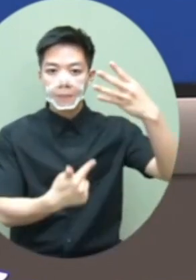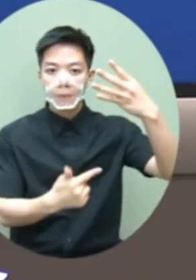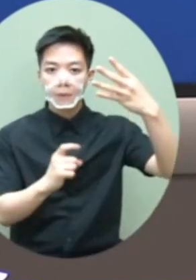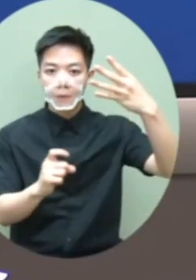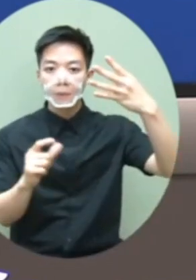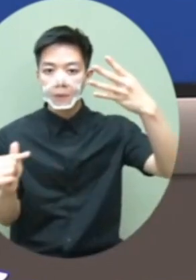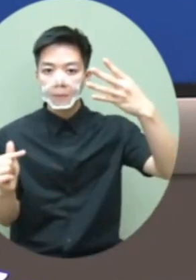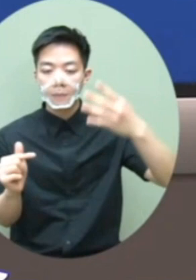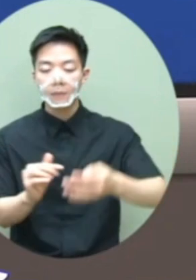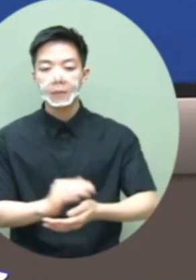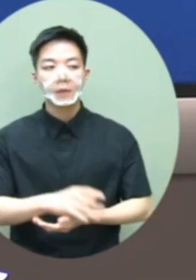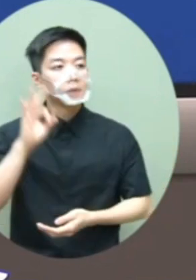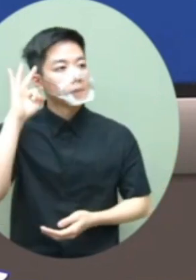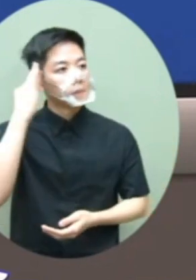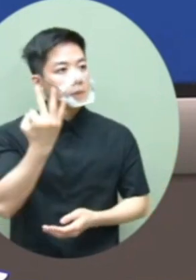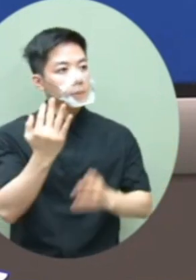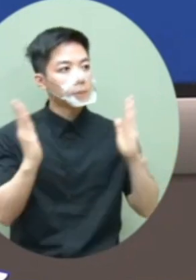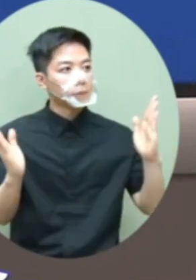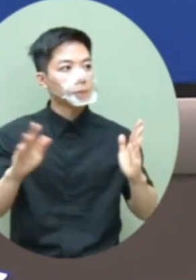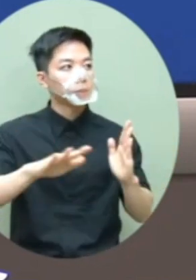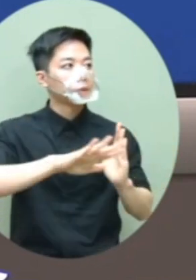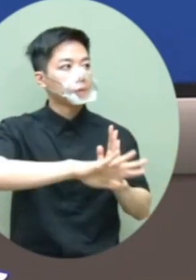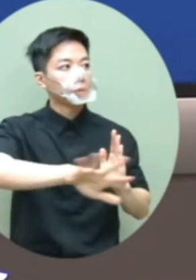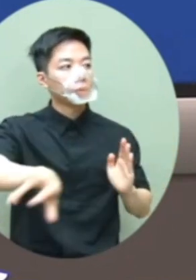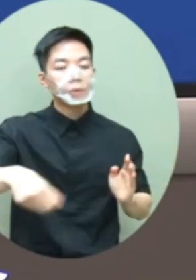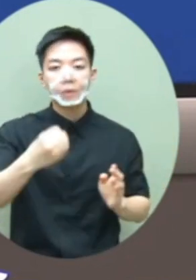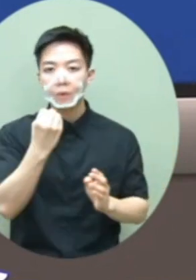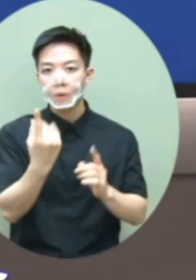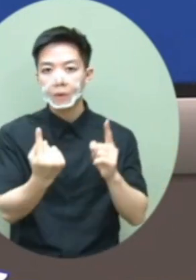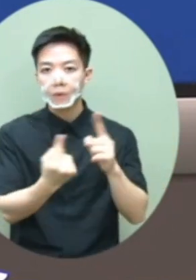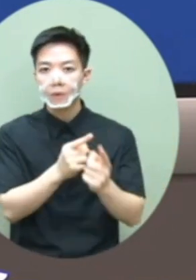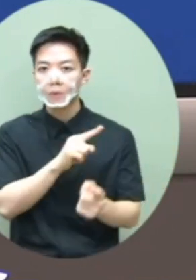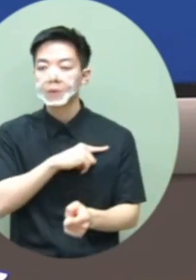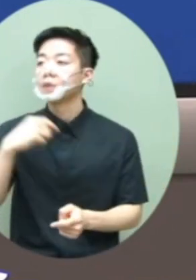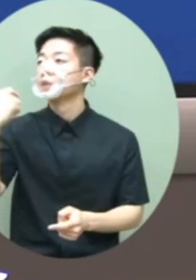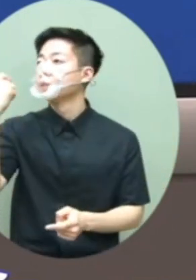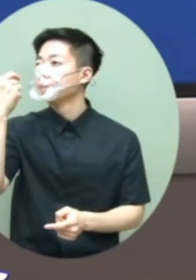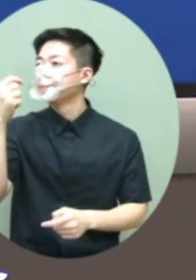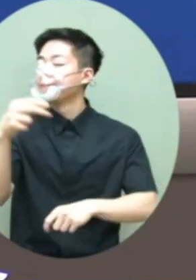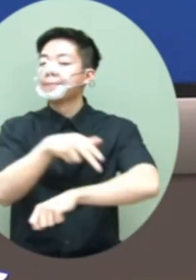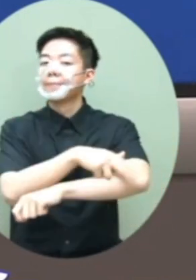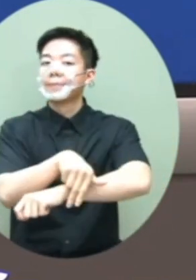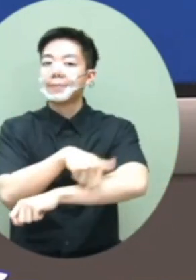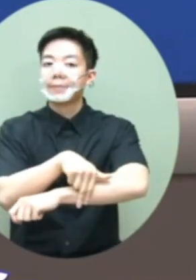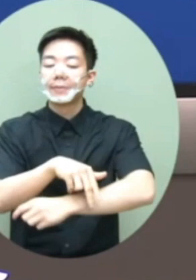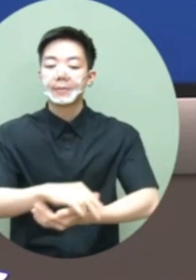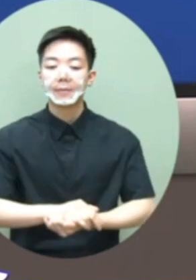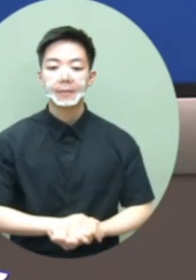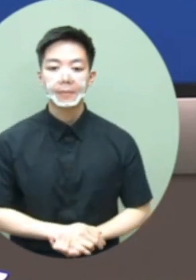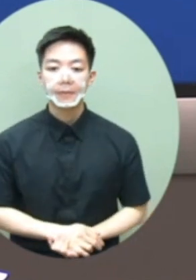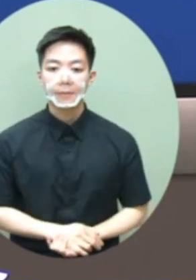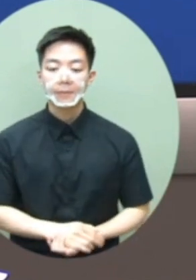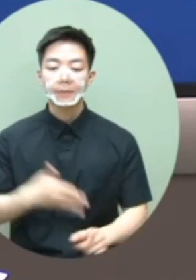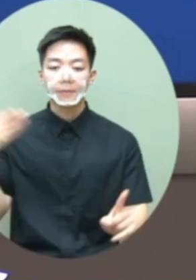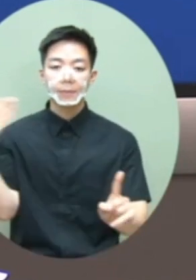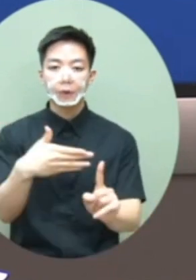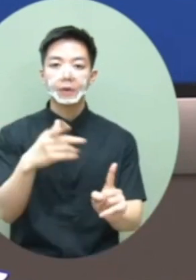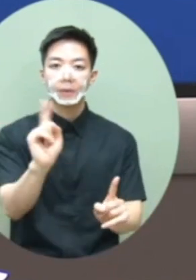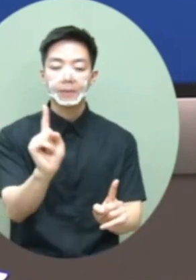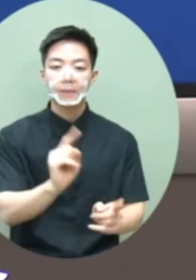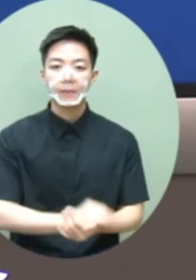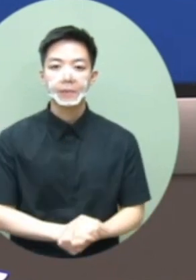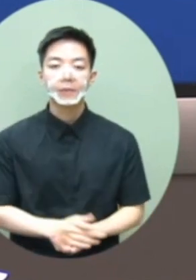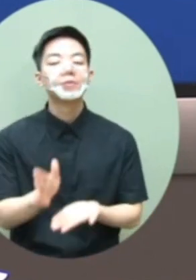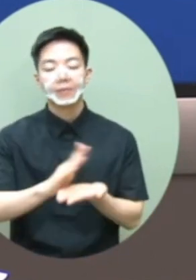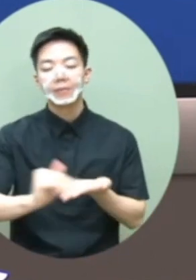4月8号、9号、10号，希望全港市民咧自愿做呢個快速抗原檢測嘅目的。好清